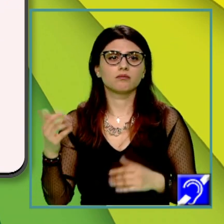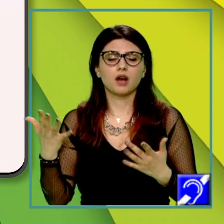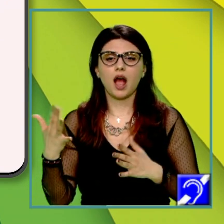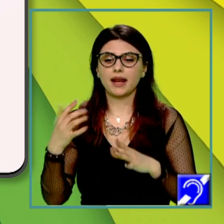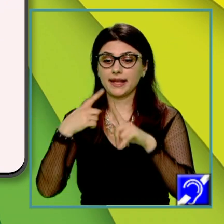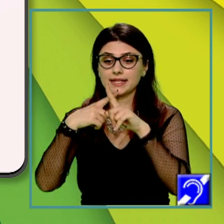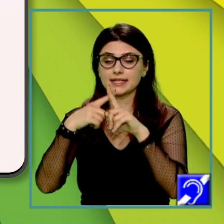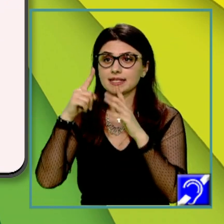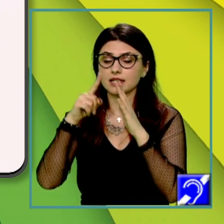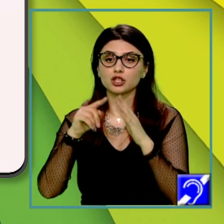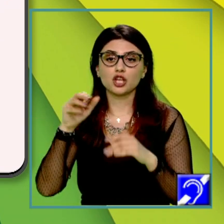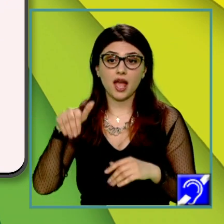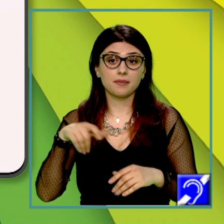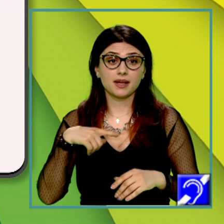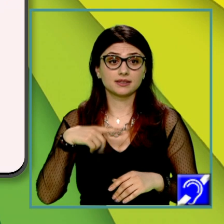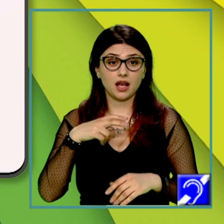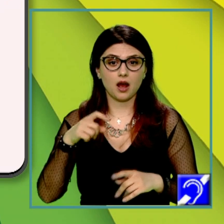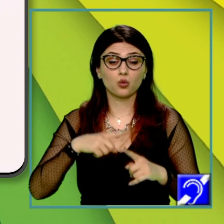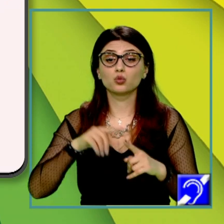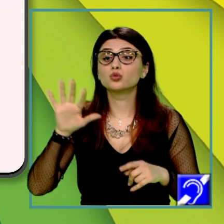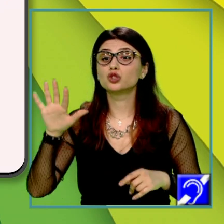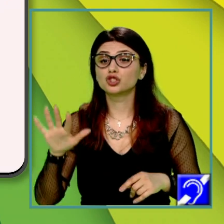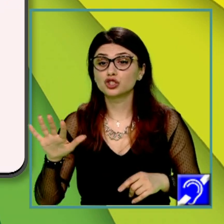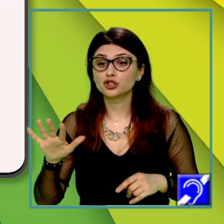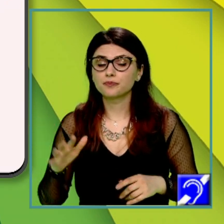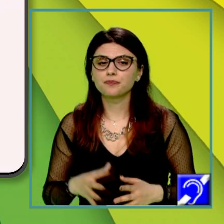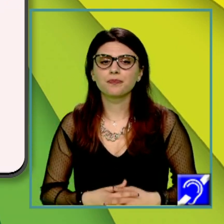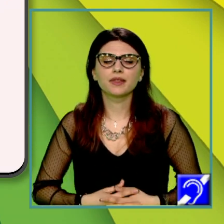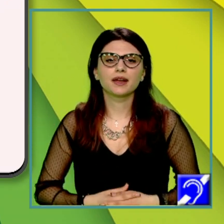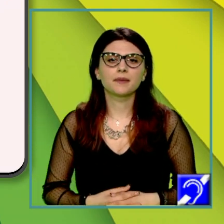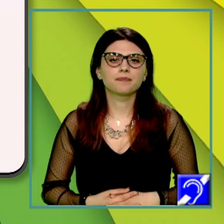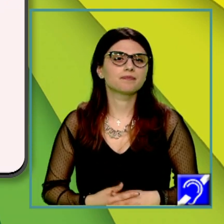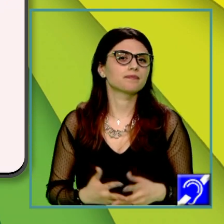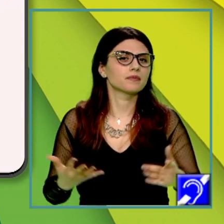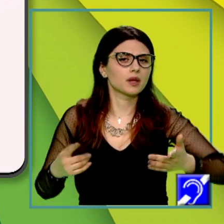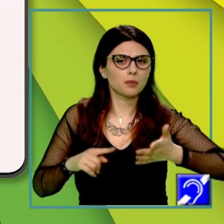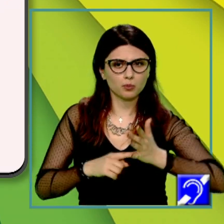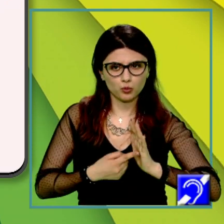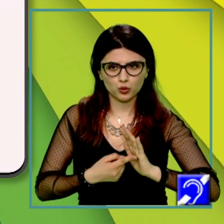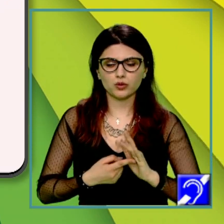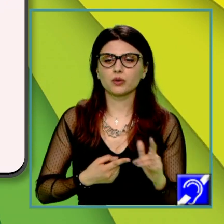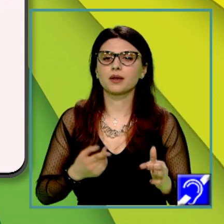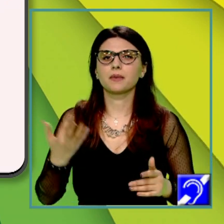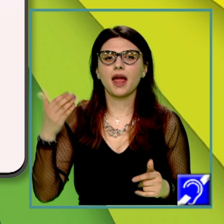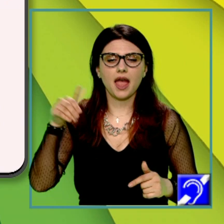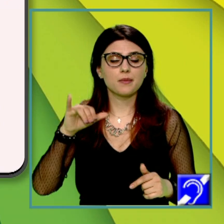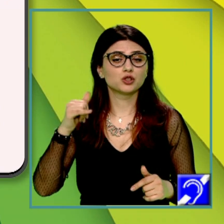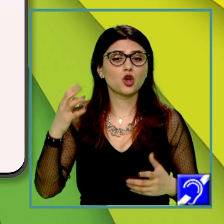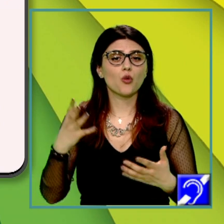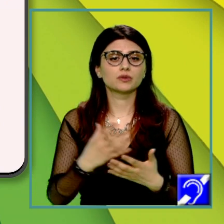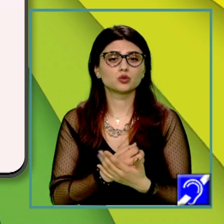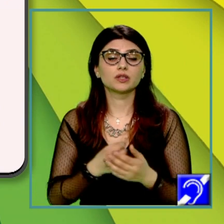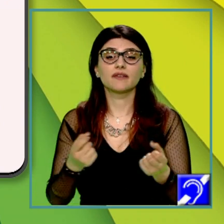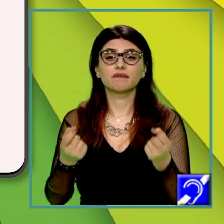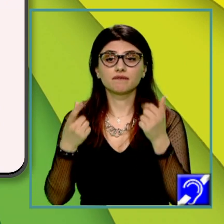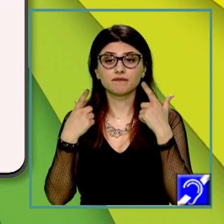x indice m egal cu cinci Analog determinăm ordonata punctului e m și obținem